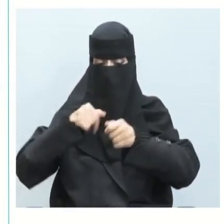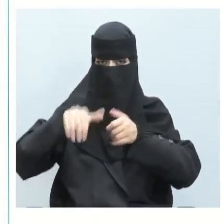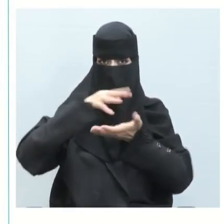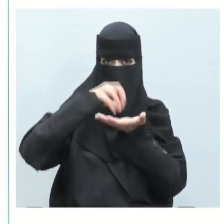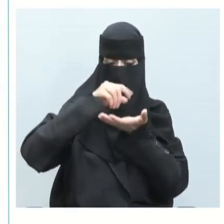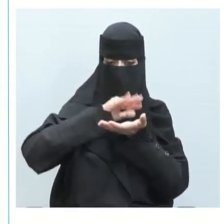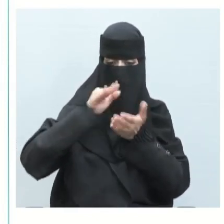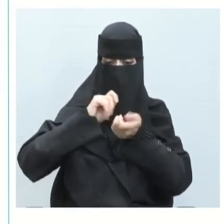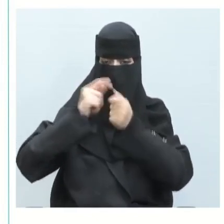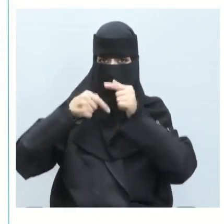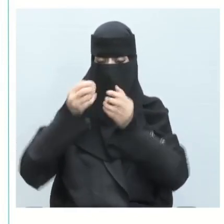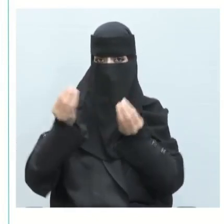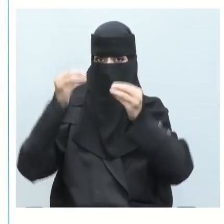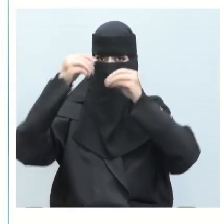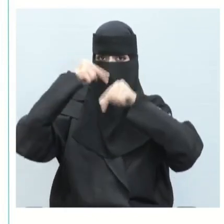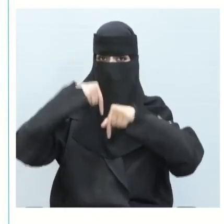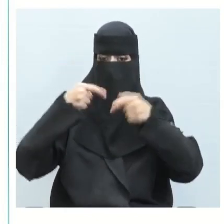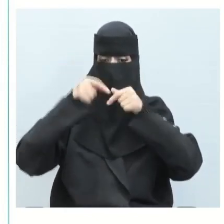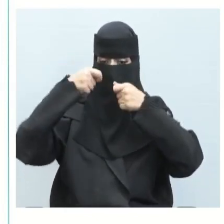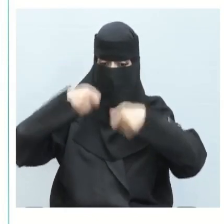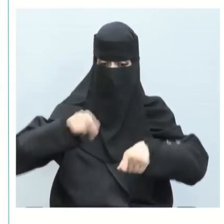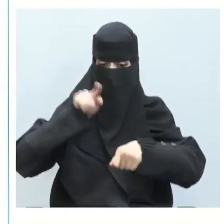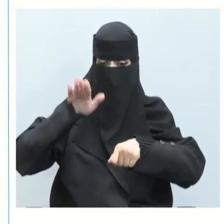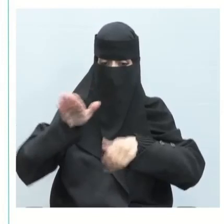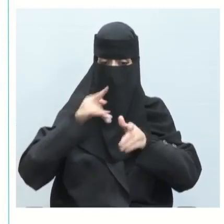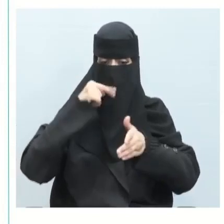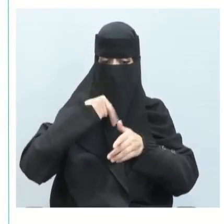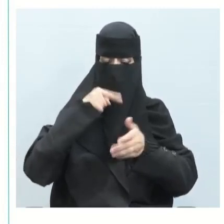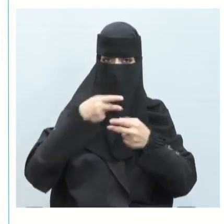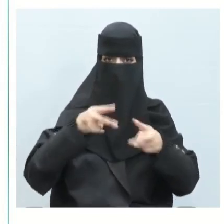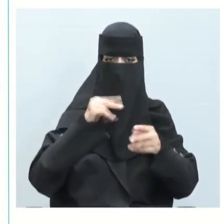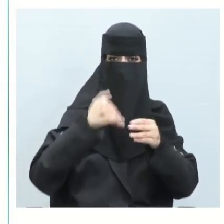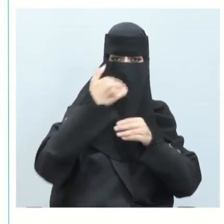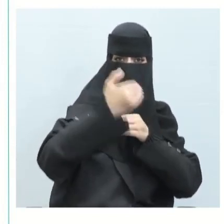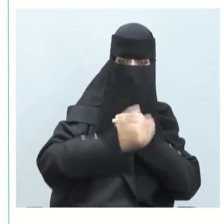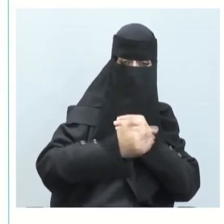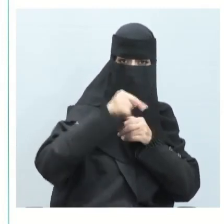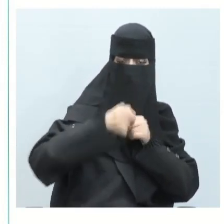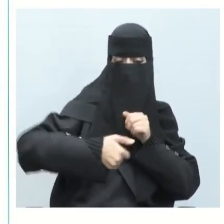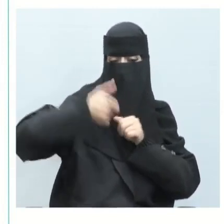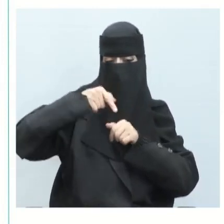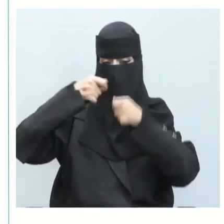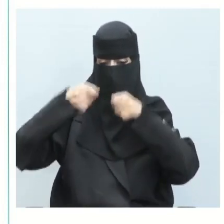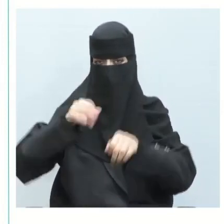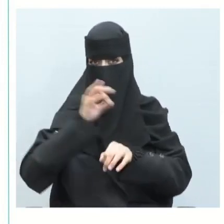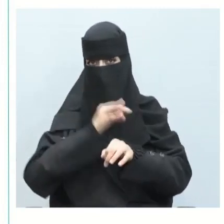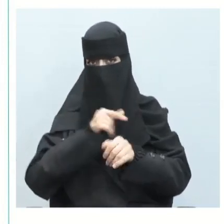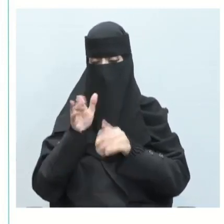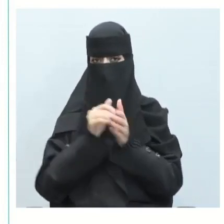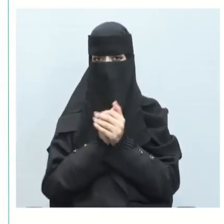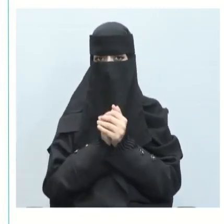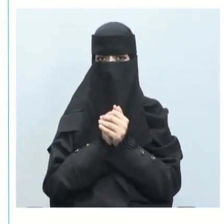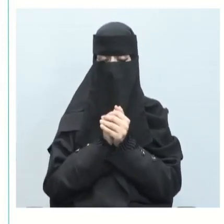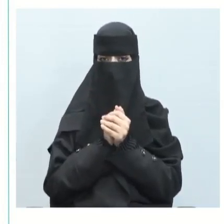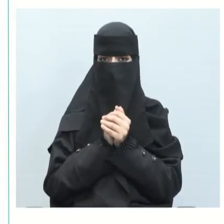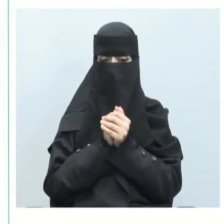التكاليف الثابته المتكبد التي تم دفعها في الفعاليه يبدا بعد ذلك تحقيق الربح اذا غطينا التكاليف